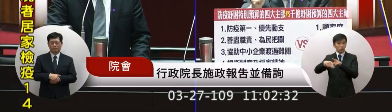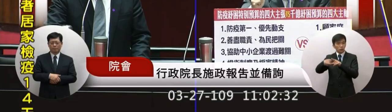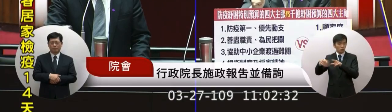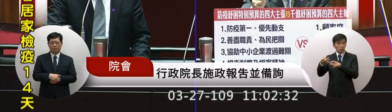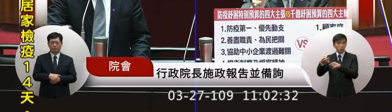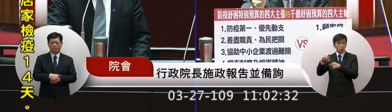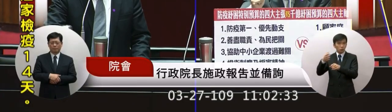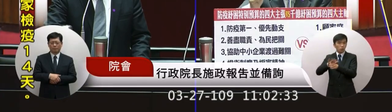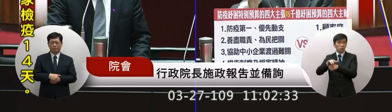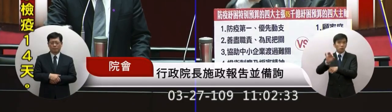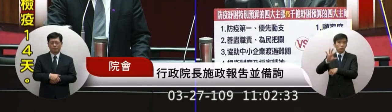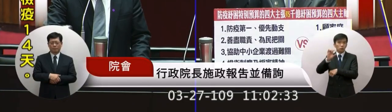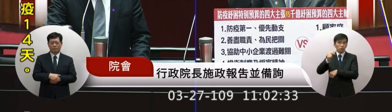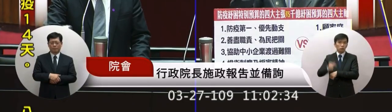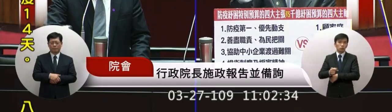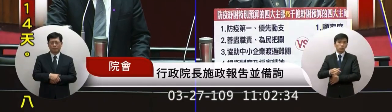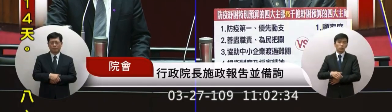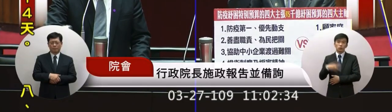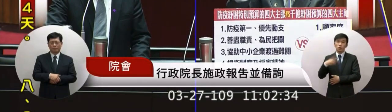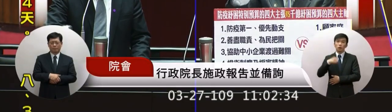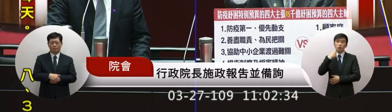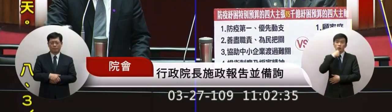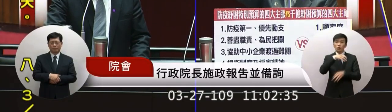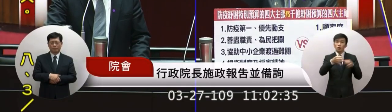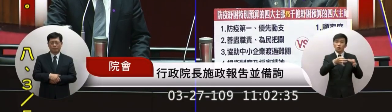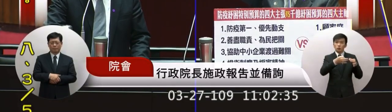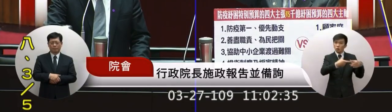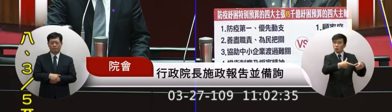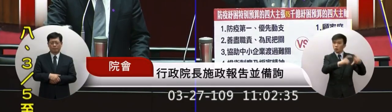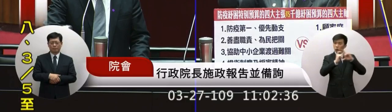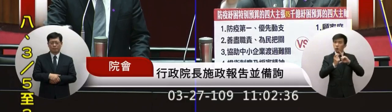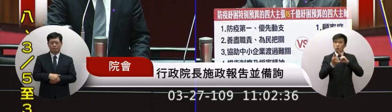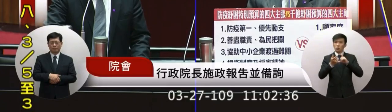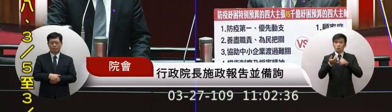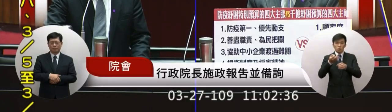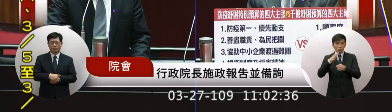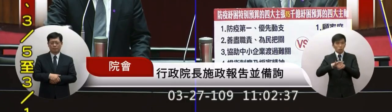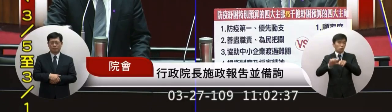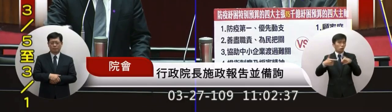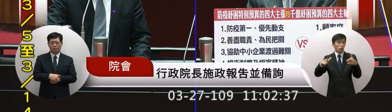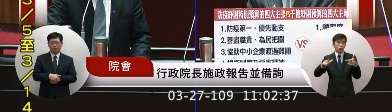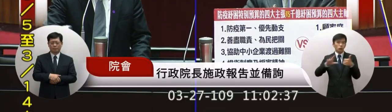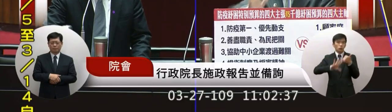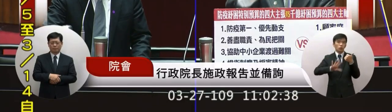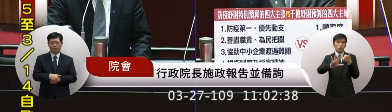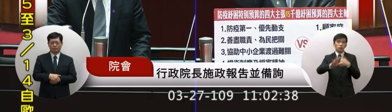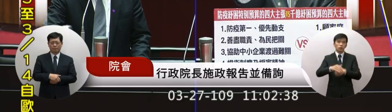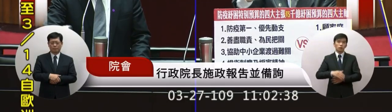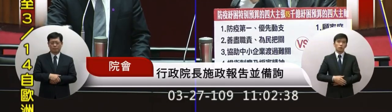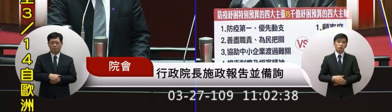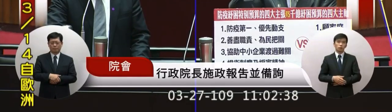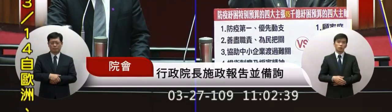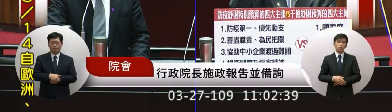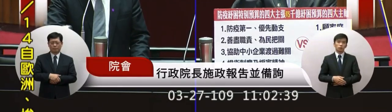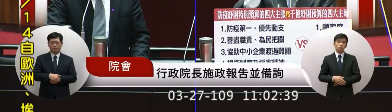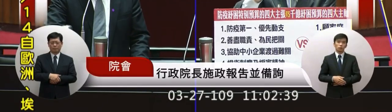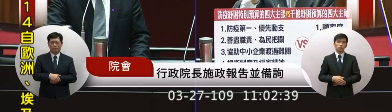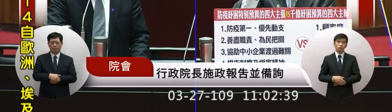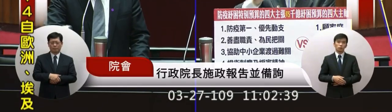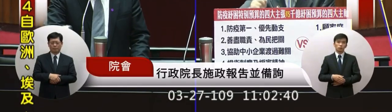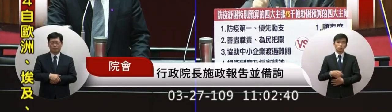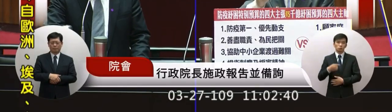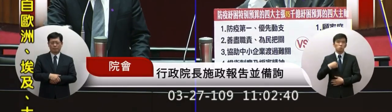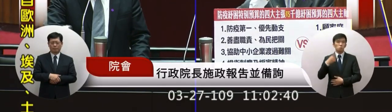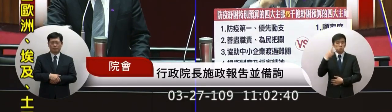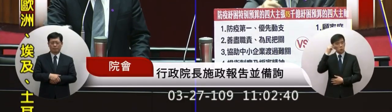500亿。包括台商回流的很多也跟这个牵扯上关系啦。我感觉其实咱投这